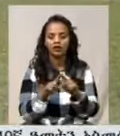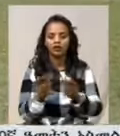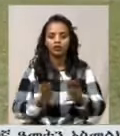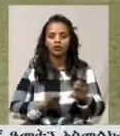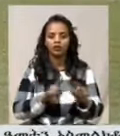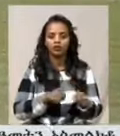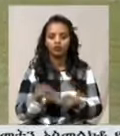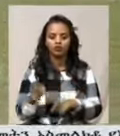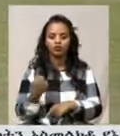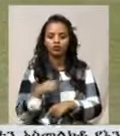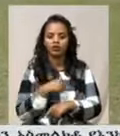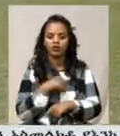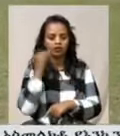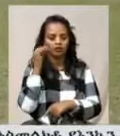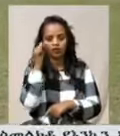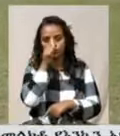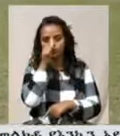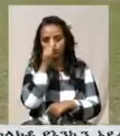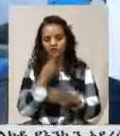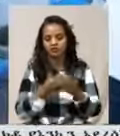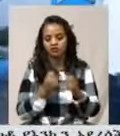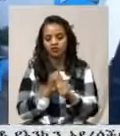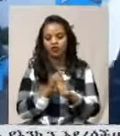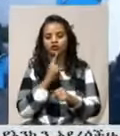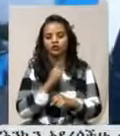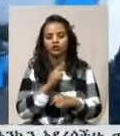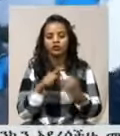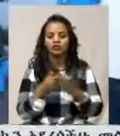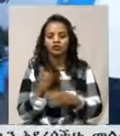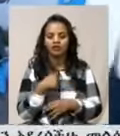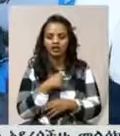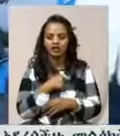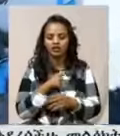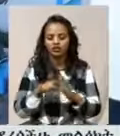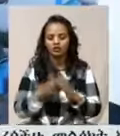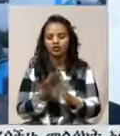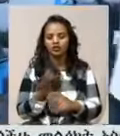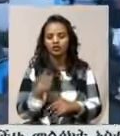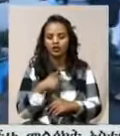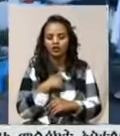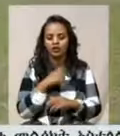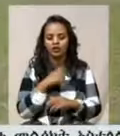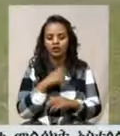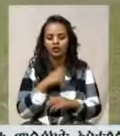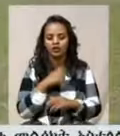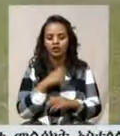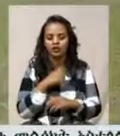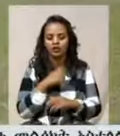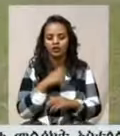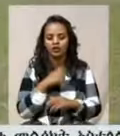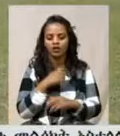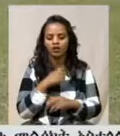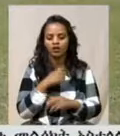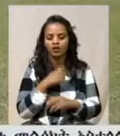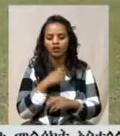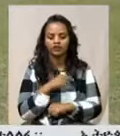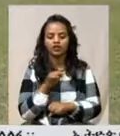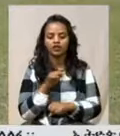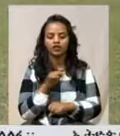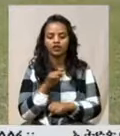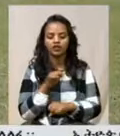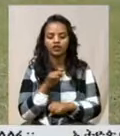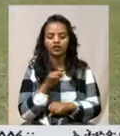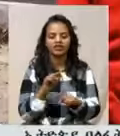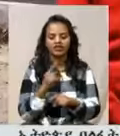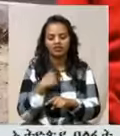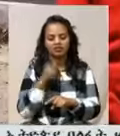ደግሞ በእኛ በኢትዮጵያ ወይም ብቻ መሰራቱ ነው። ስለዚህ በእኛው የተጀመረውን ነገር በእኛው ጨርሰን ለእኛም እንደ ልዩ ቅርስ